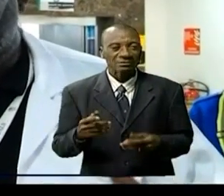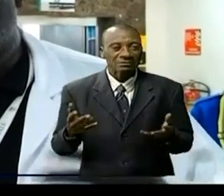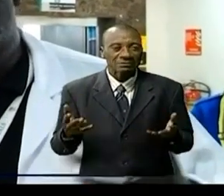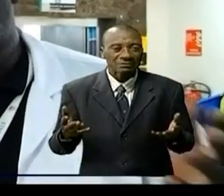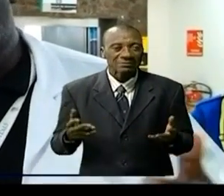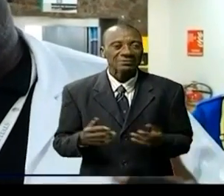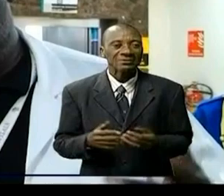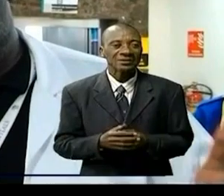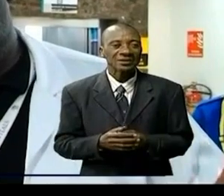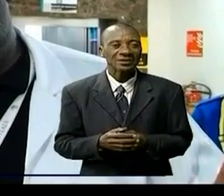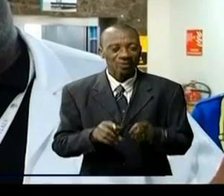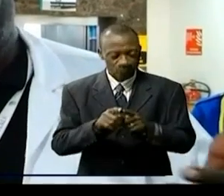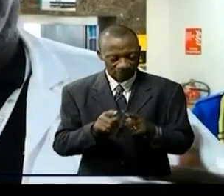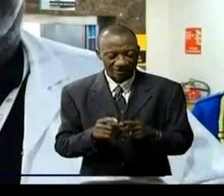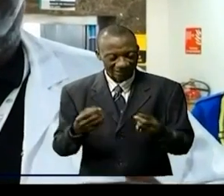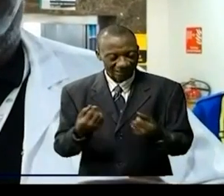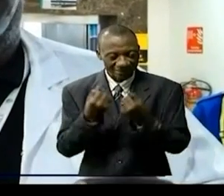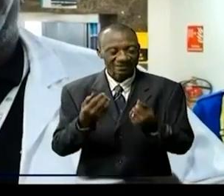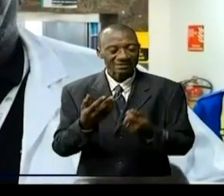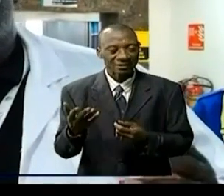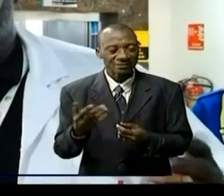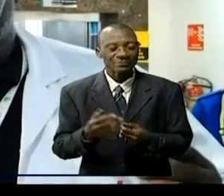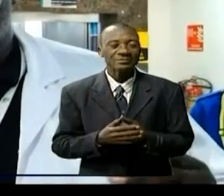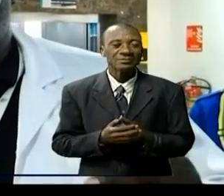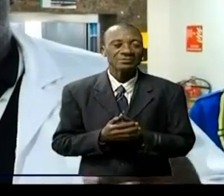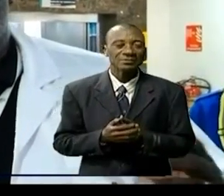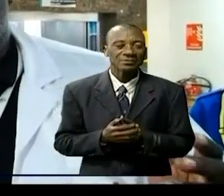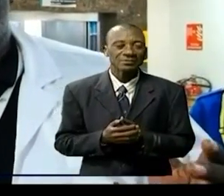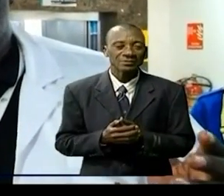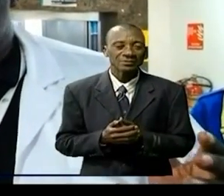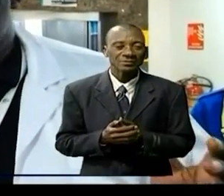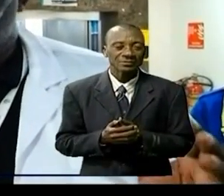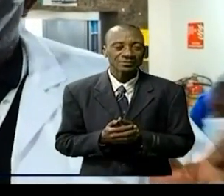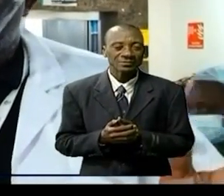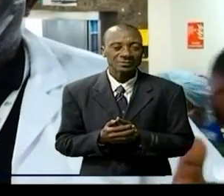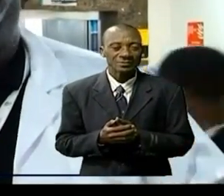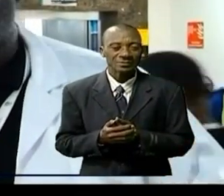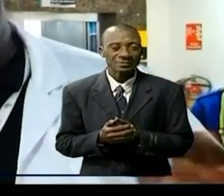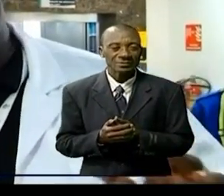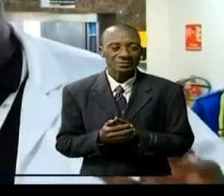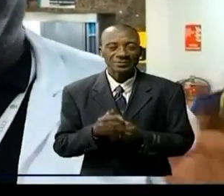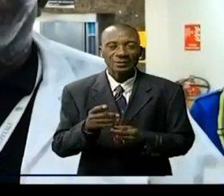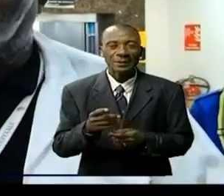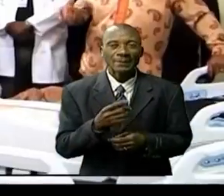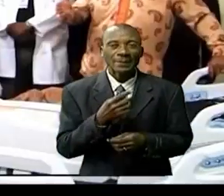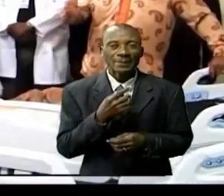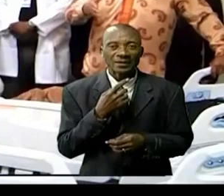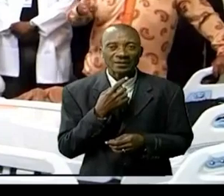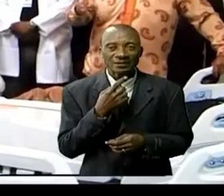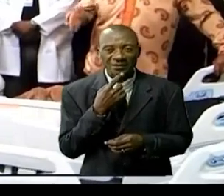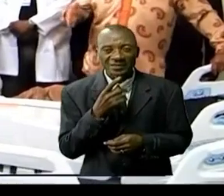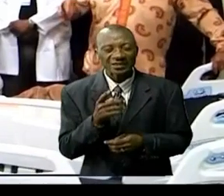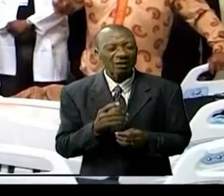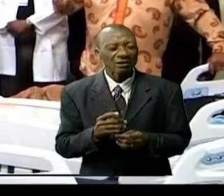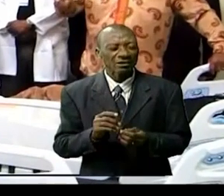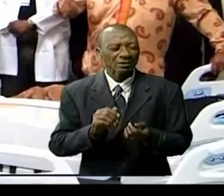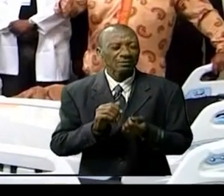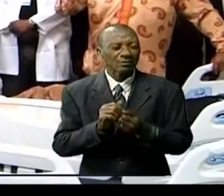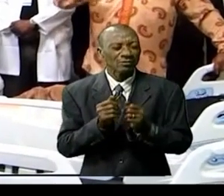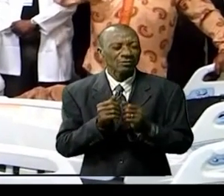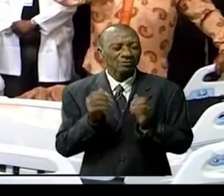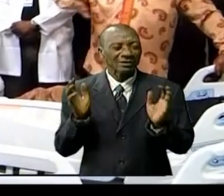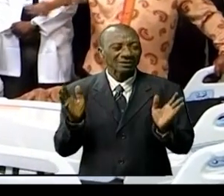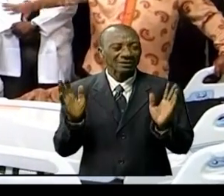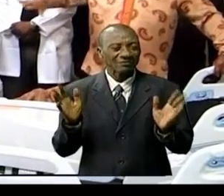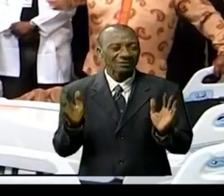stadire boulot par essence il à la brûlure c'est mitigé 1re 2e degré qui occupe plus ou moins